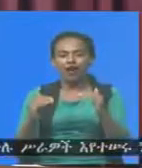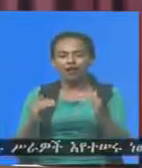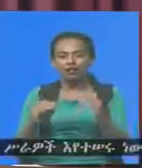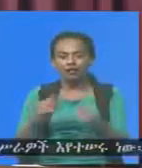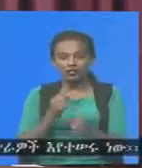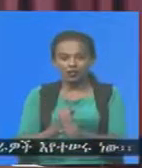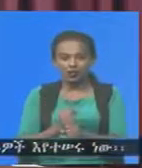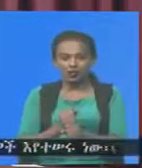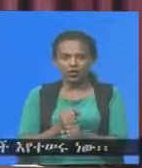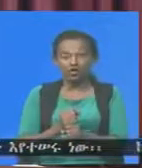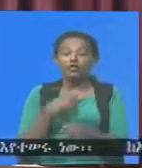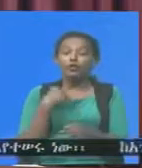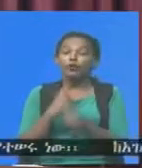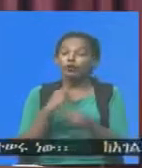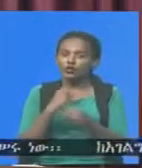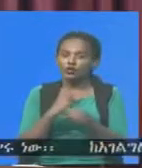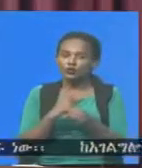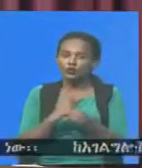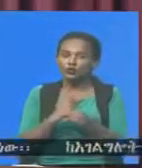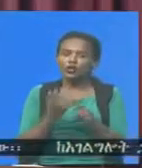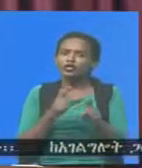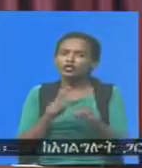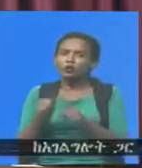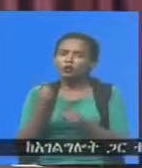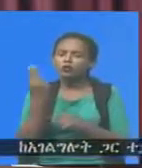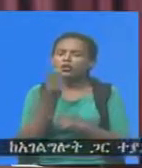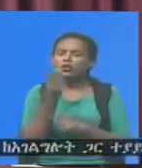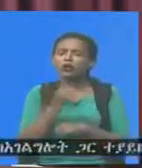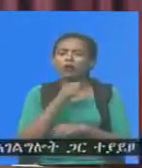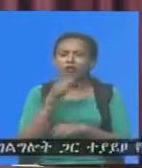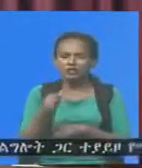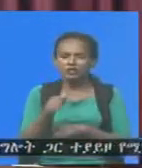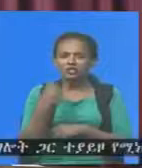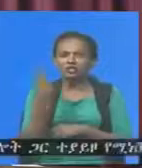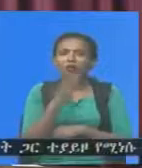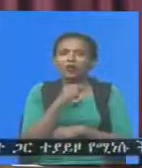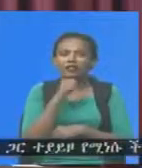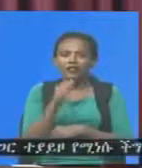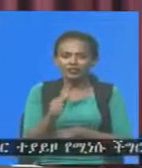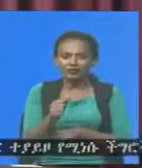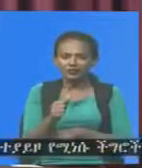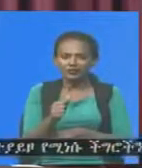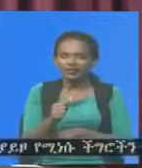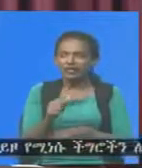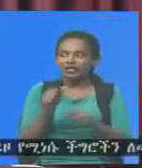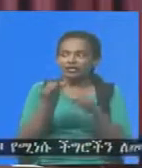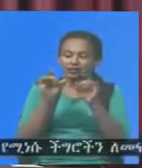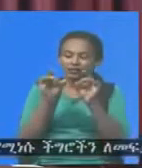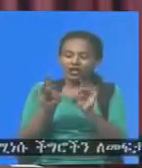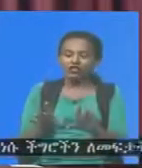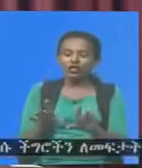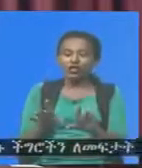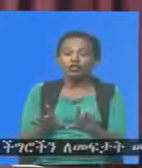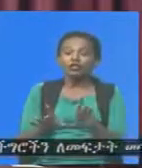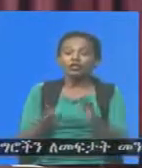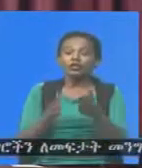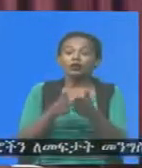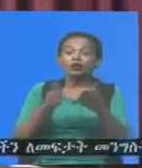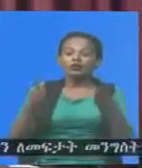ይዘው የሚሰሩ ደግሞ የማይበጅ የማይጠቅም ጥላቻን